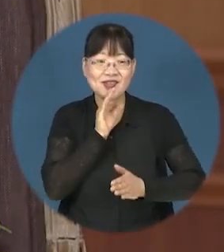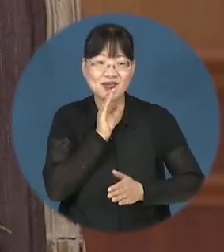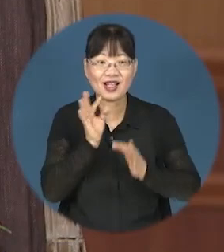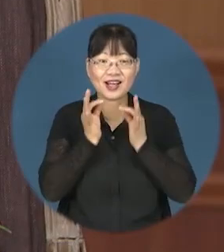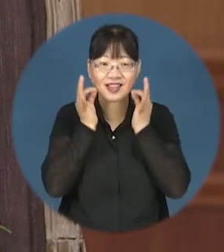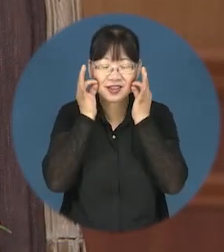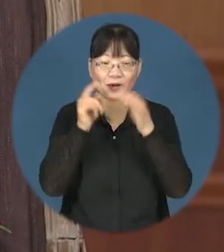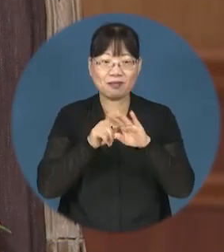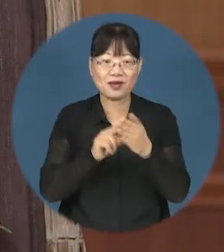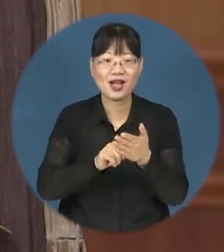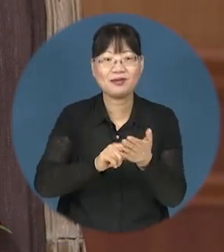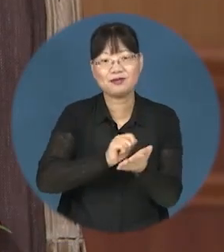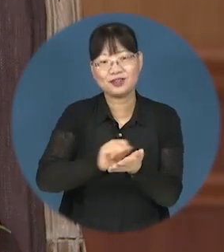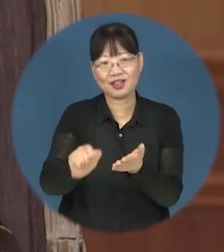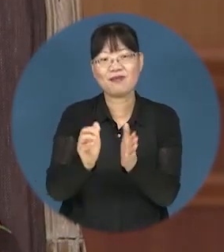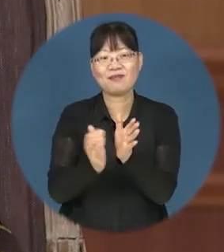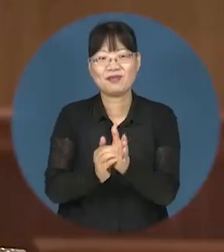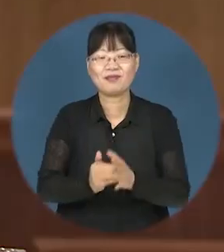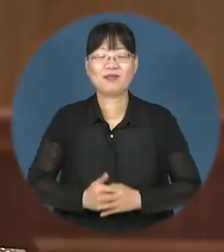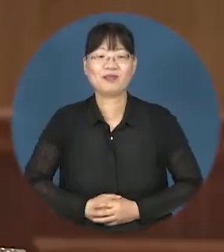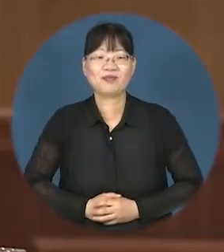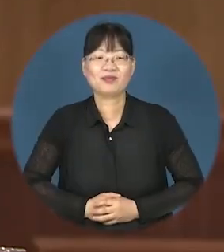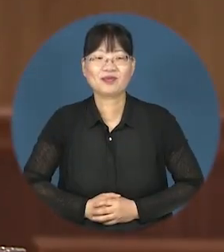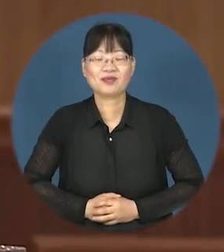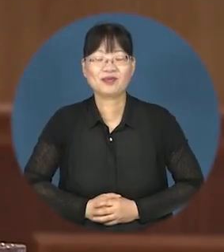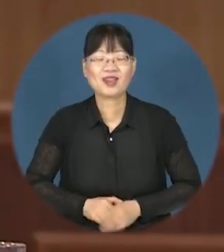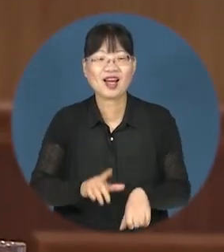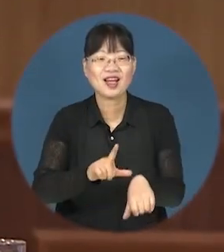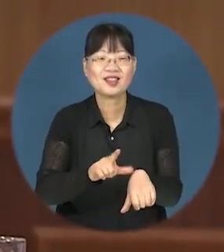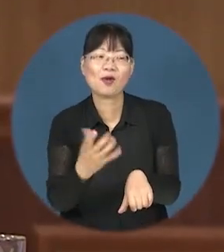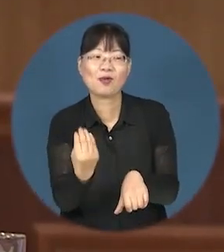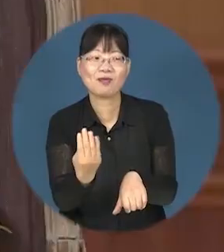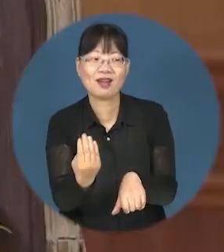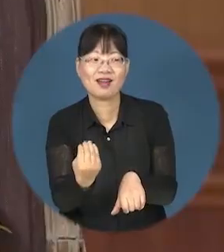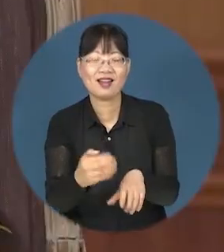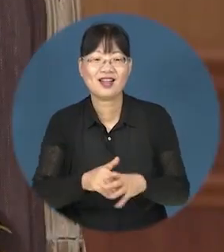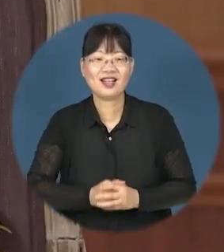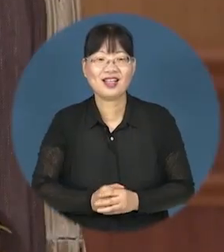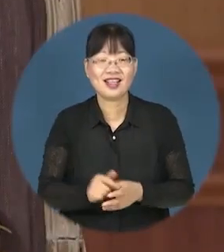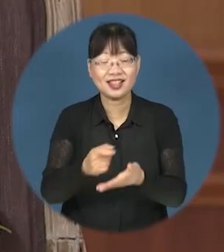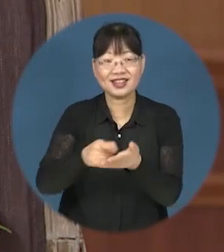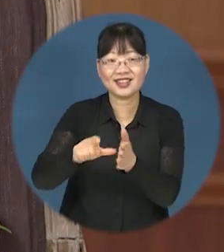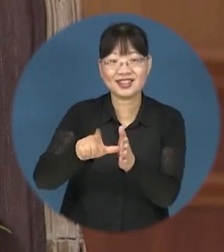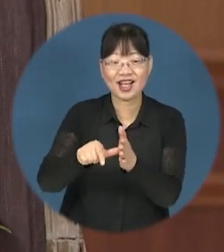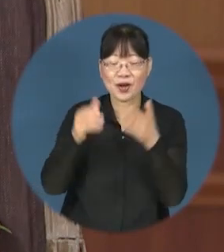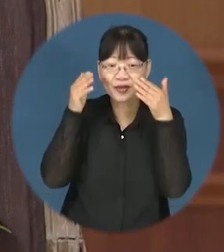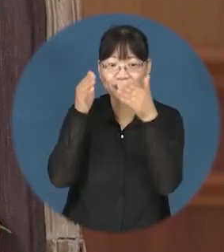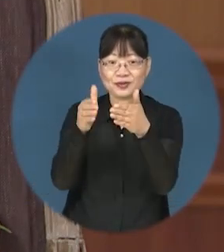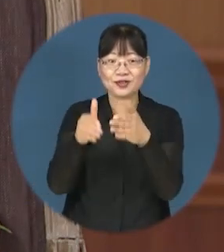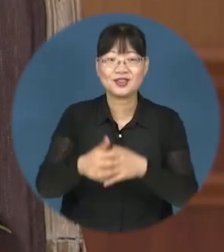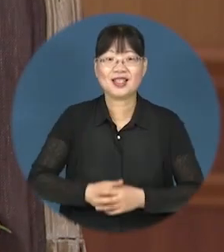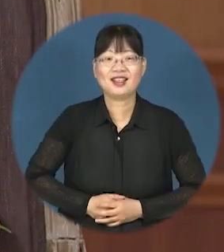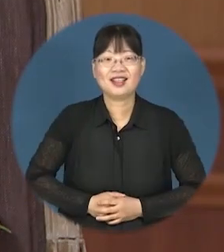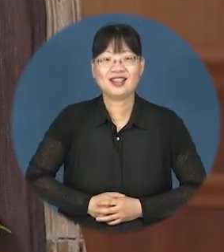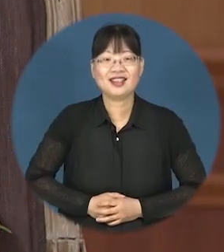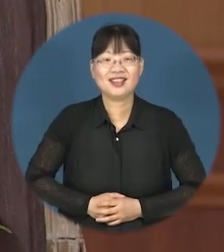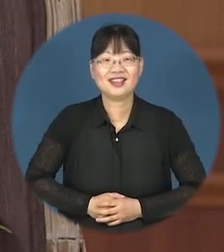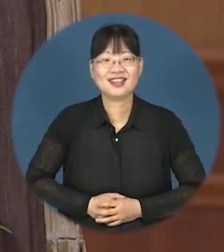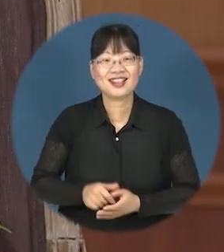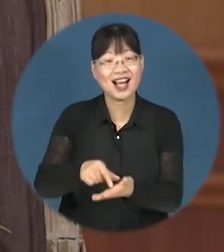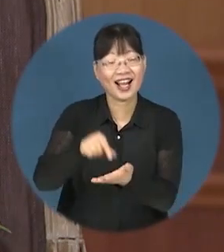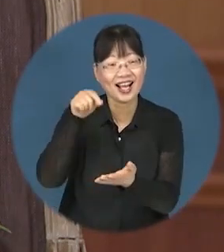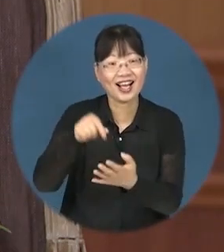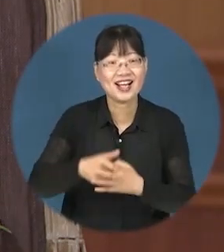간절한 마음으로 썼습니다 어 예 그 얼마나 버리셨습니까 쓰는 등 쓰는데는 집중에서 빤